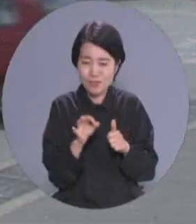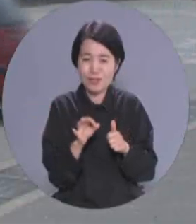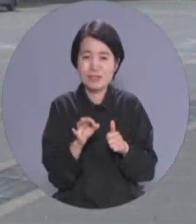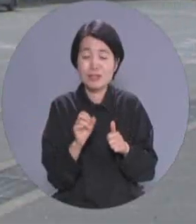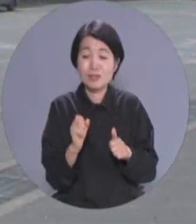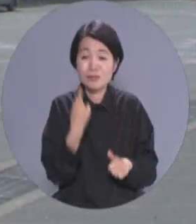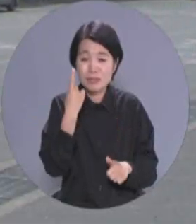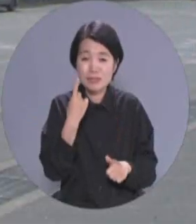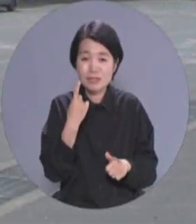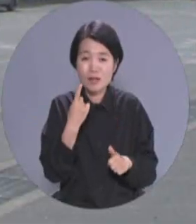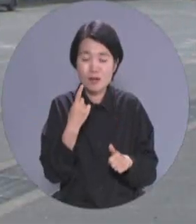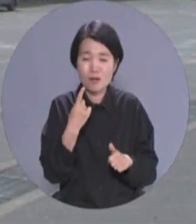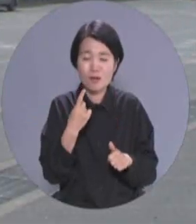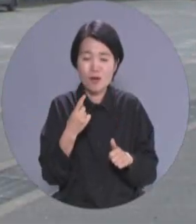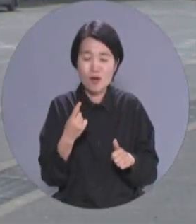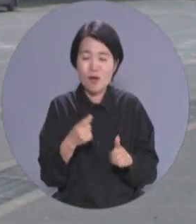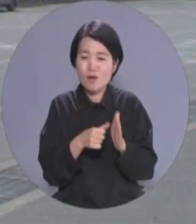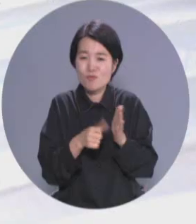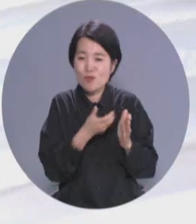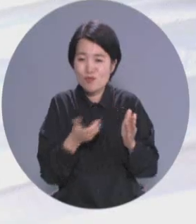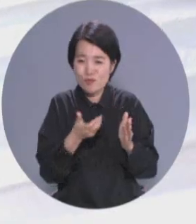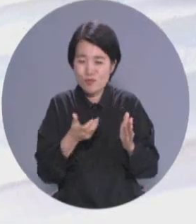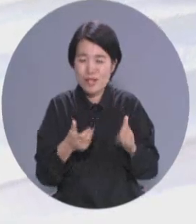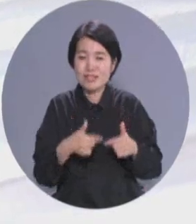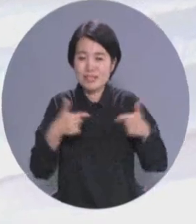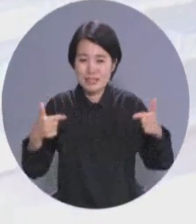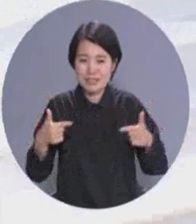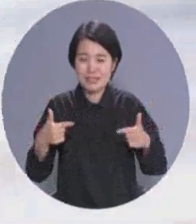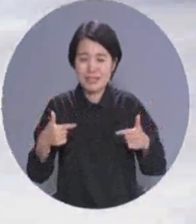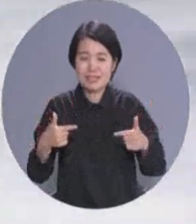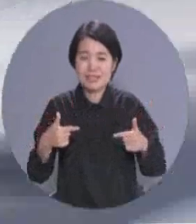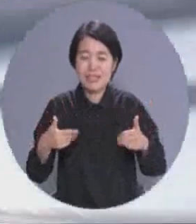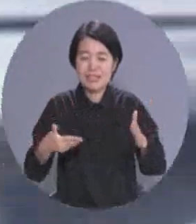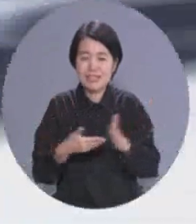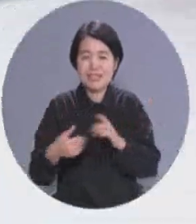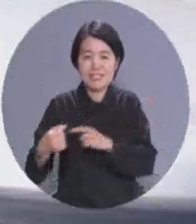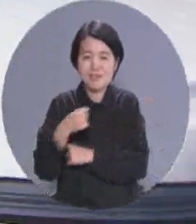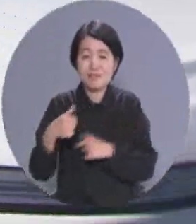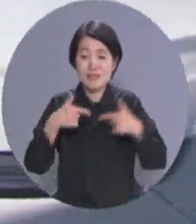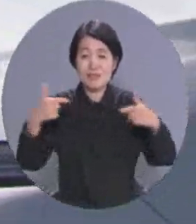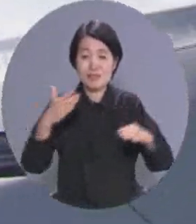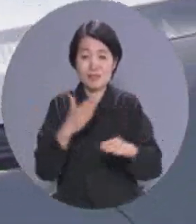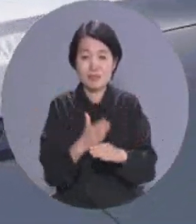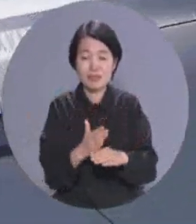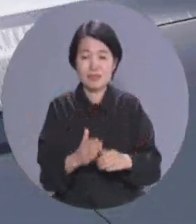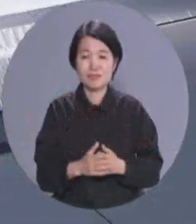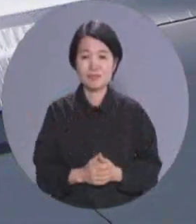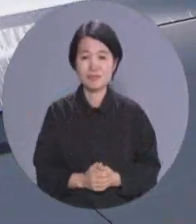통해 하역 생산성과 항만 경쟁력을 키워가고 있습니다 MBC 뉴스 최우식 있니다